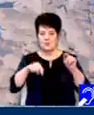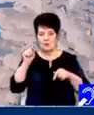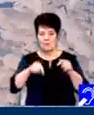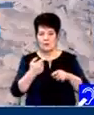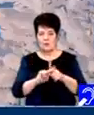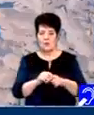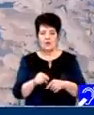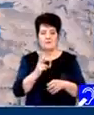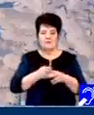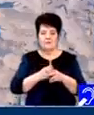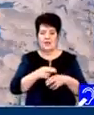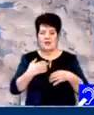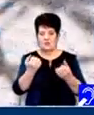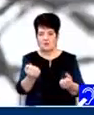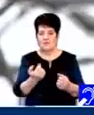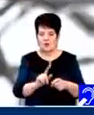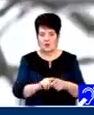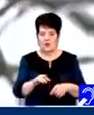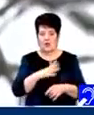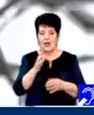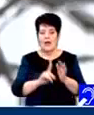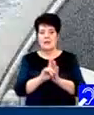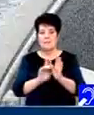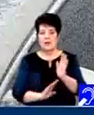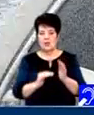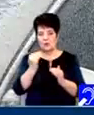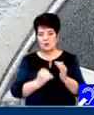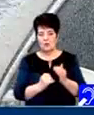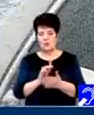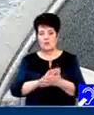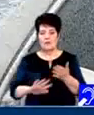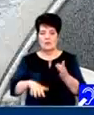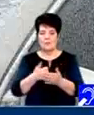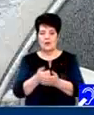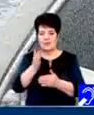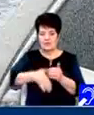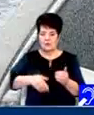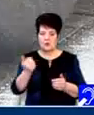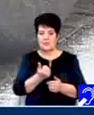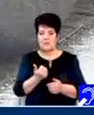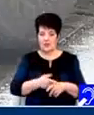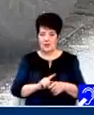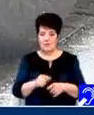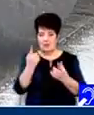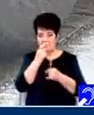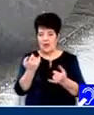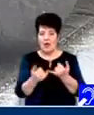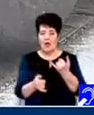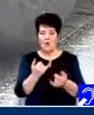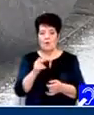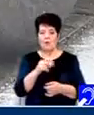șoferilor. Meteorologii avertizează că ninsorile și temperaturile scăzute vor continua până la sfârșitul săptămânii și au emis cod galben